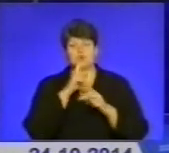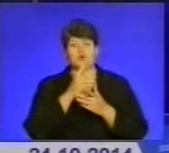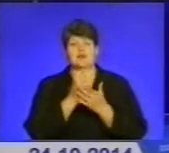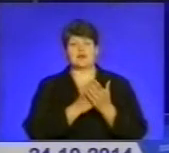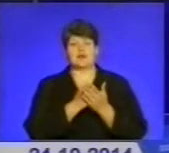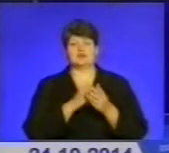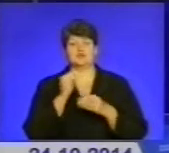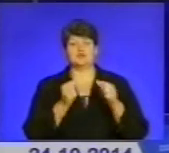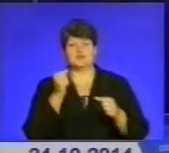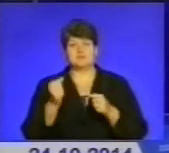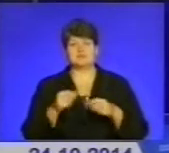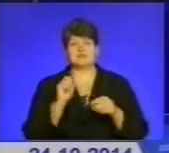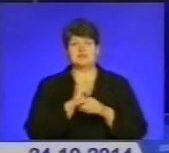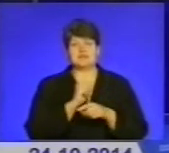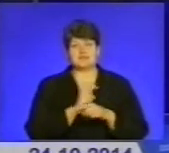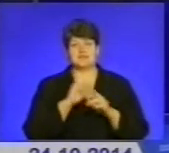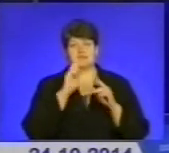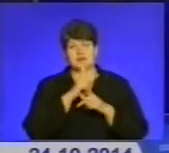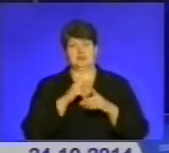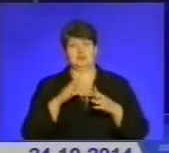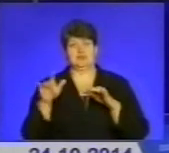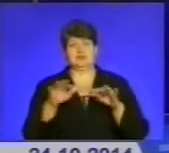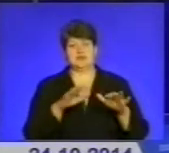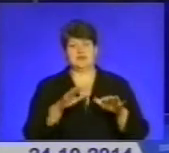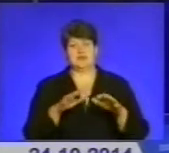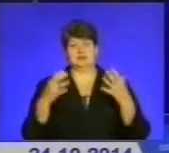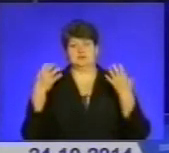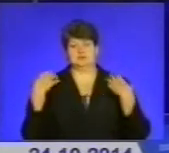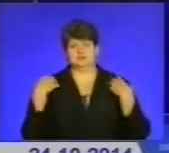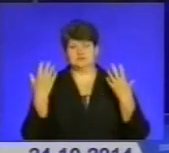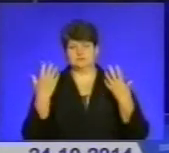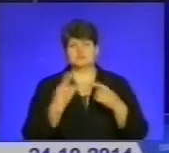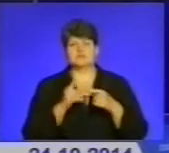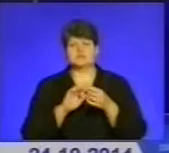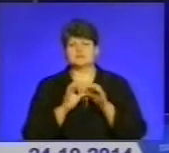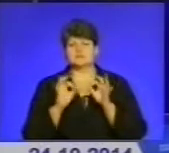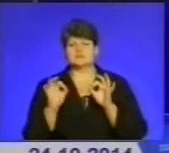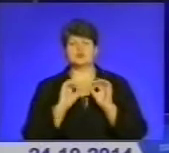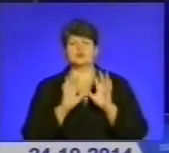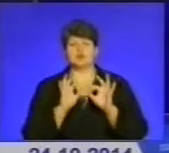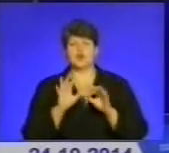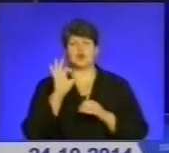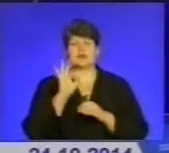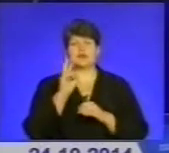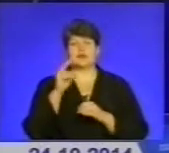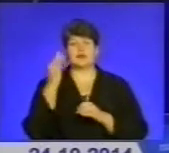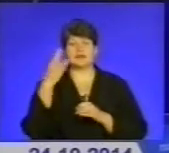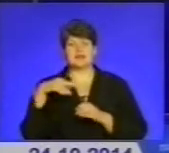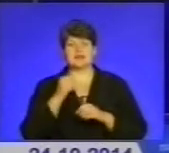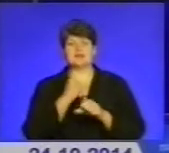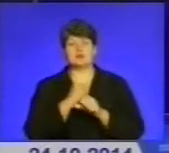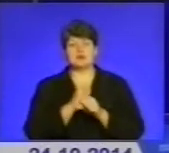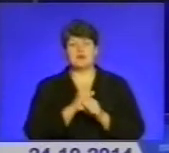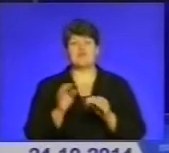силовому блоці та неадекватні дії генералітету, зазначено в документі. Подробиці розповів народний депутат Олексій Кайда, який працював у